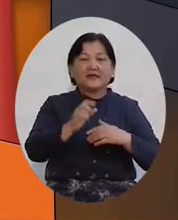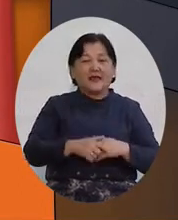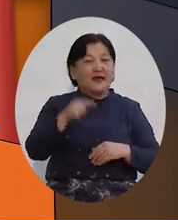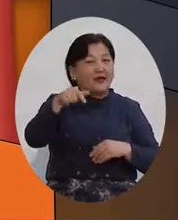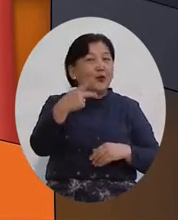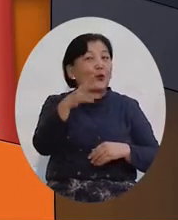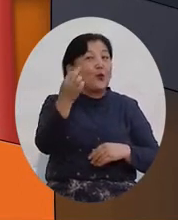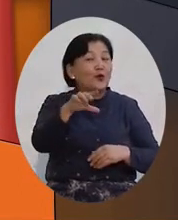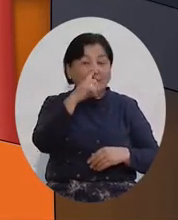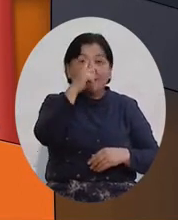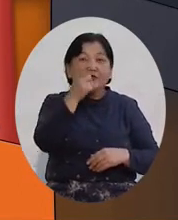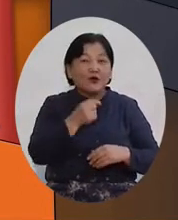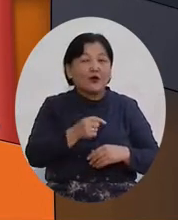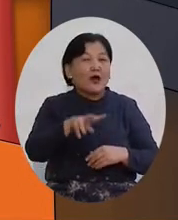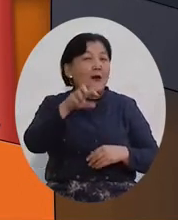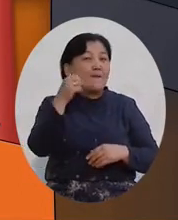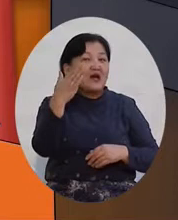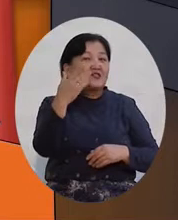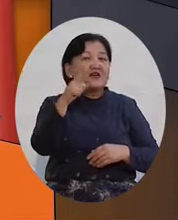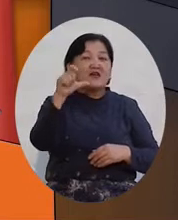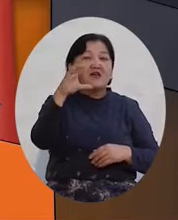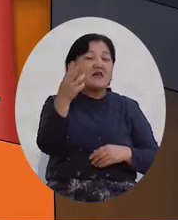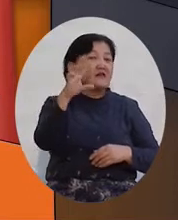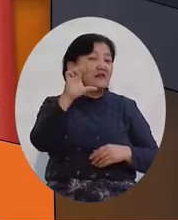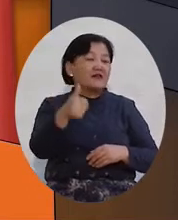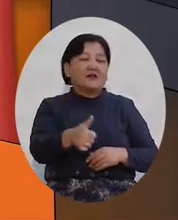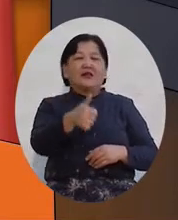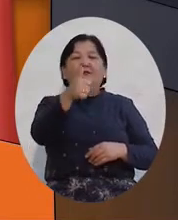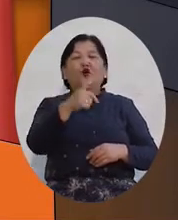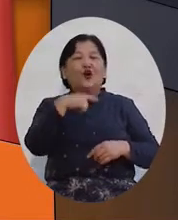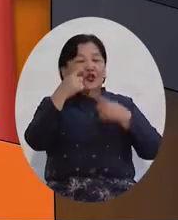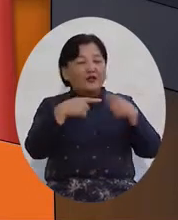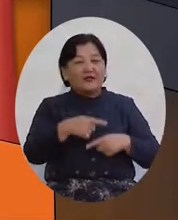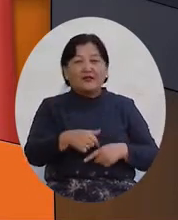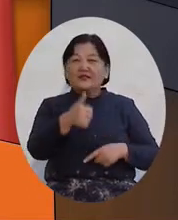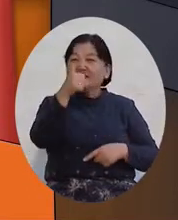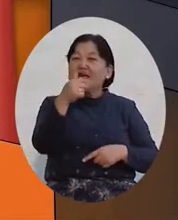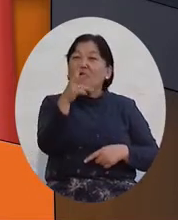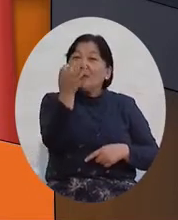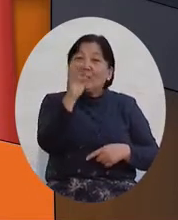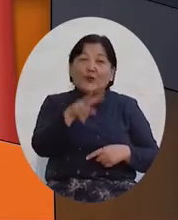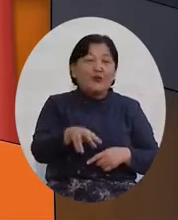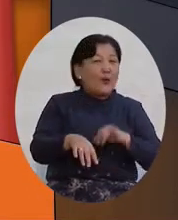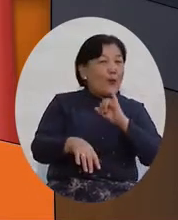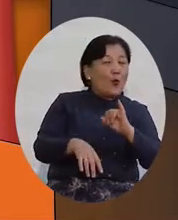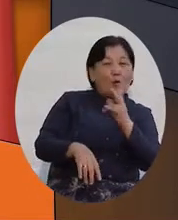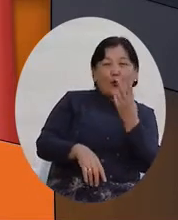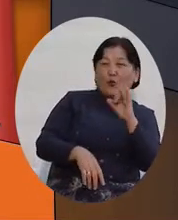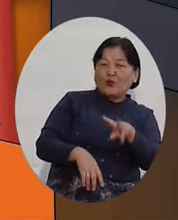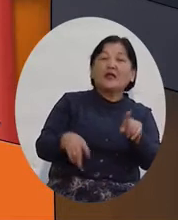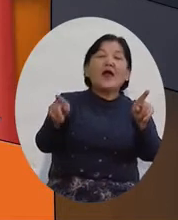үед тот маш ийлдэг зөөлөн хоолоогоор сайн үйл, муу үйл алинч